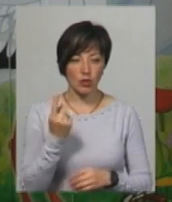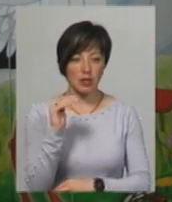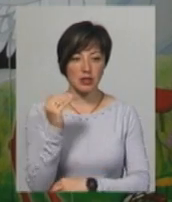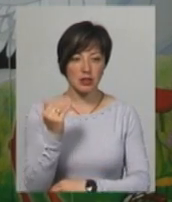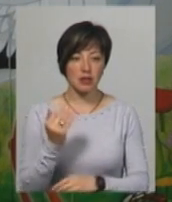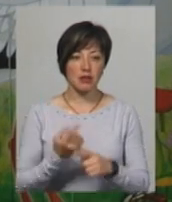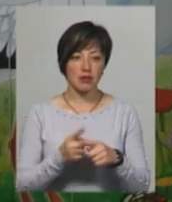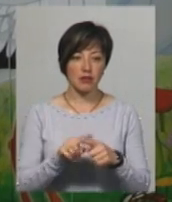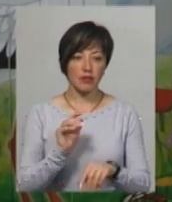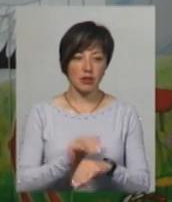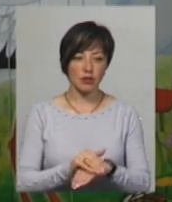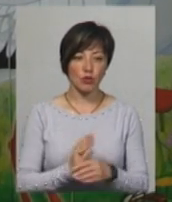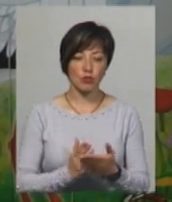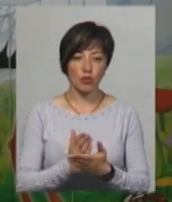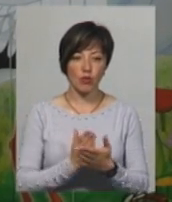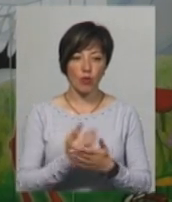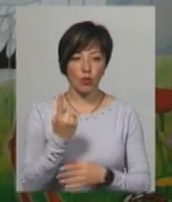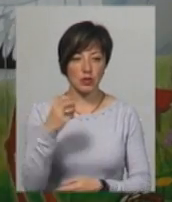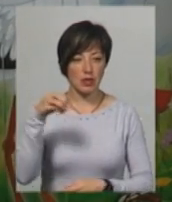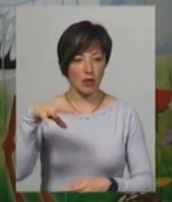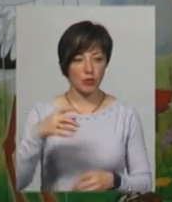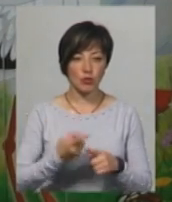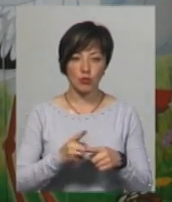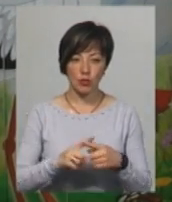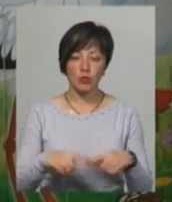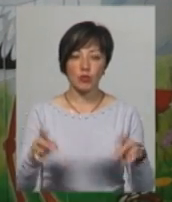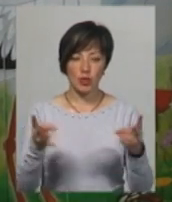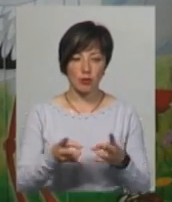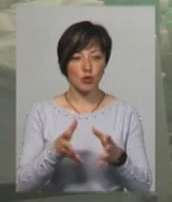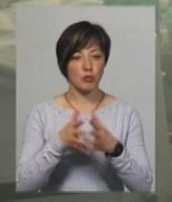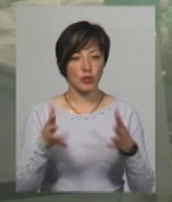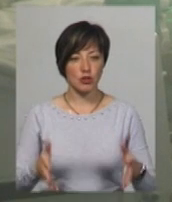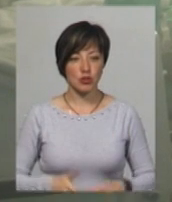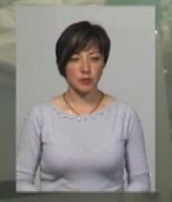дитина практично обслуговується однією лампою. Тому нам їх потрібно більше.